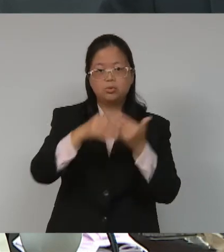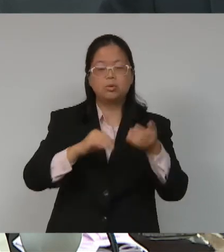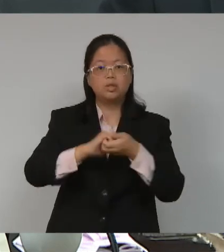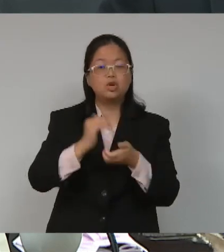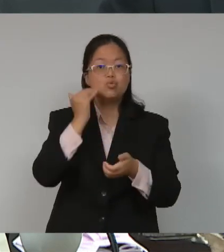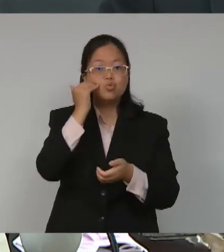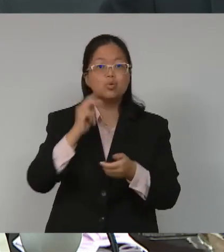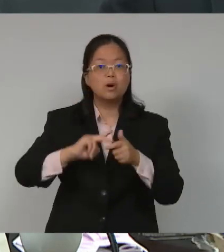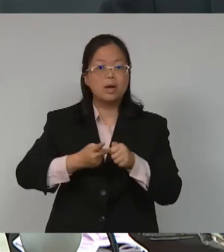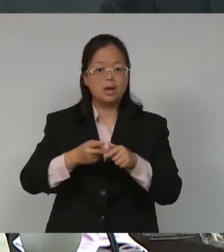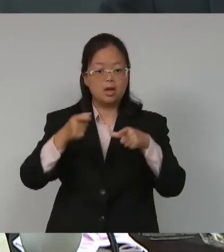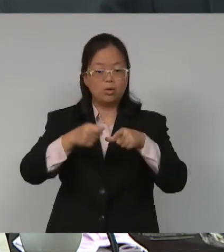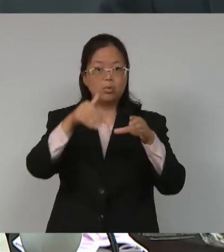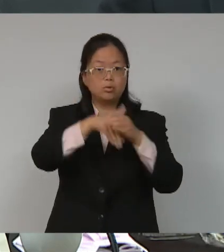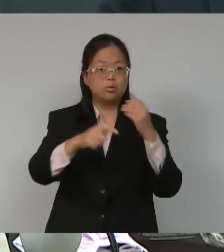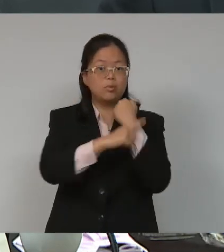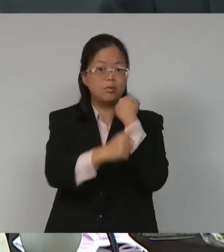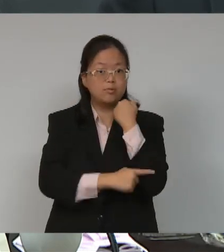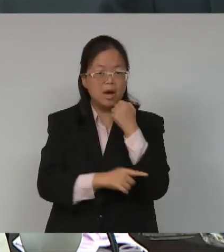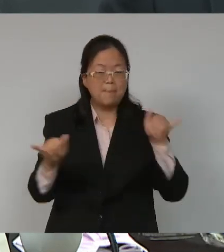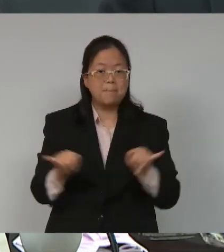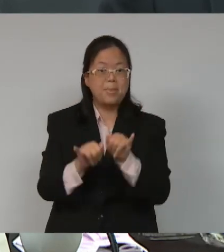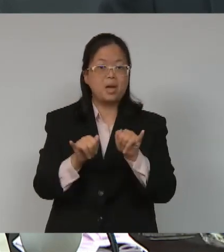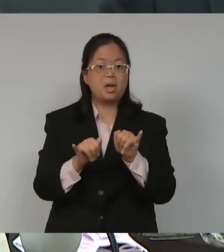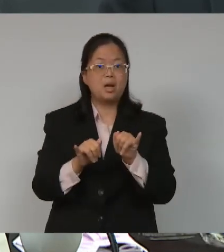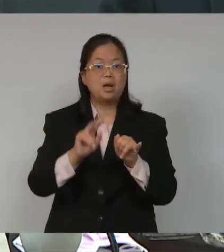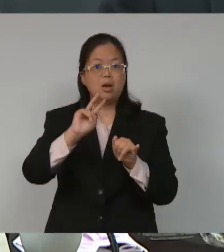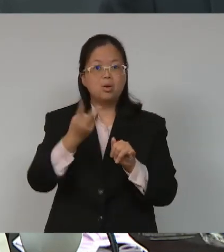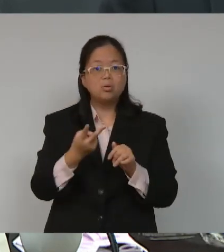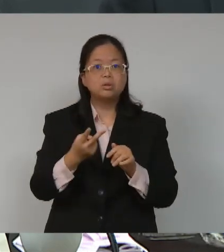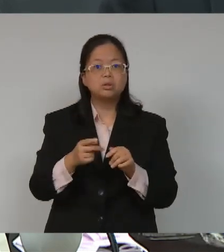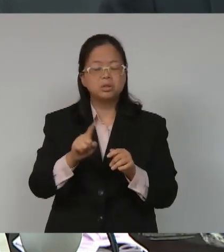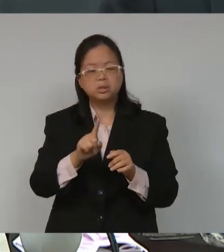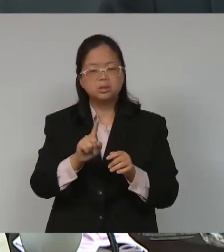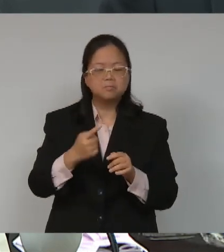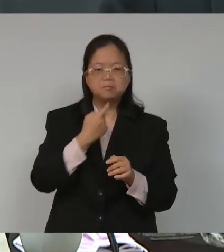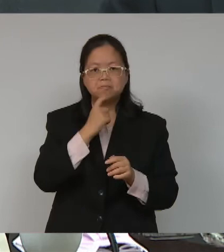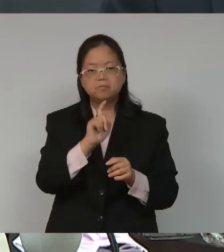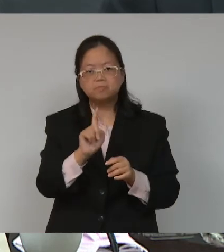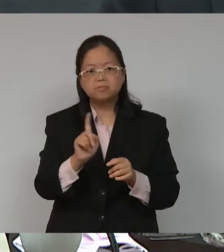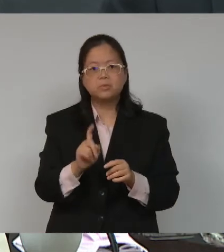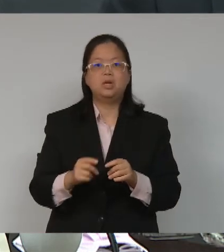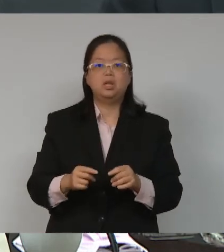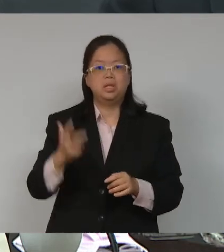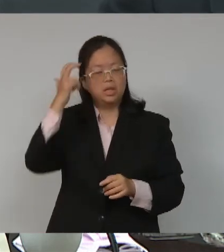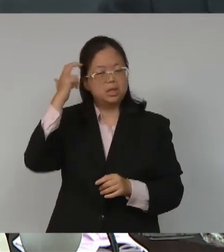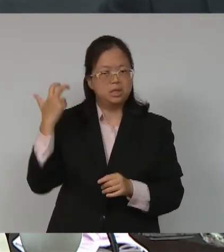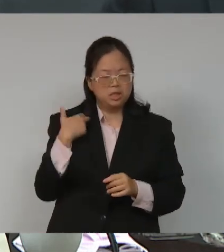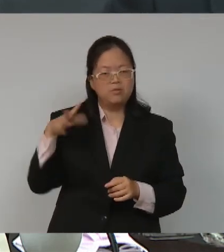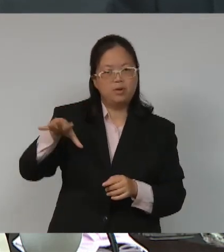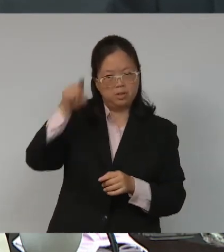跟公投法的规定有冲突或汉格之处的话，当然是宪法的条